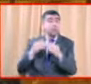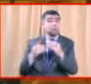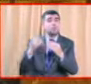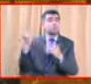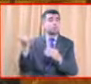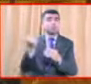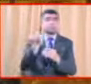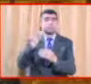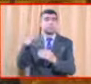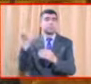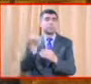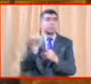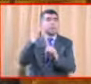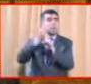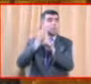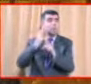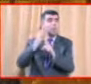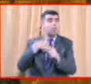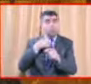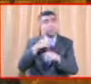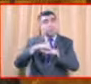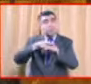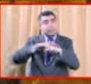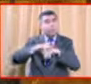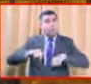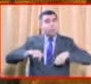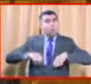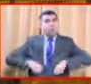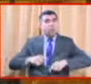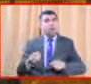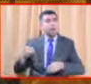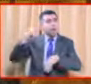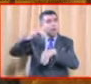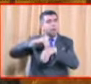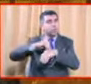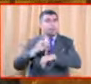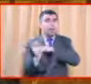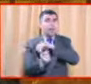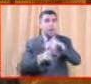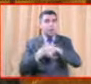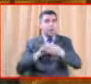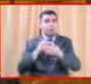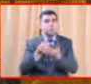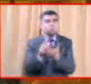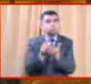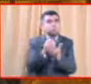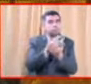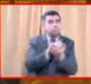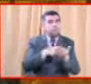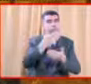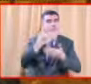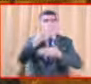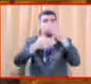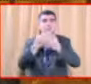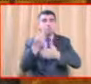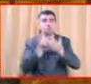بطيئه ومتاخره. لدى السيد الوزير نطلب منكم معاوده الكره لتشمل الشبكه كافه المناطق وتزويد